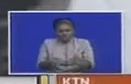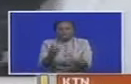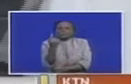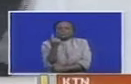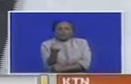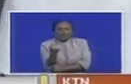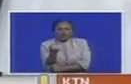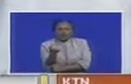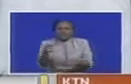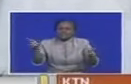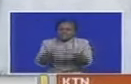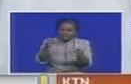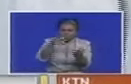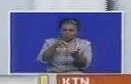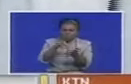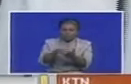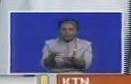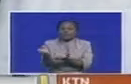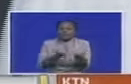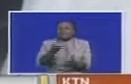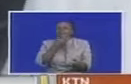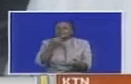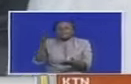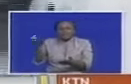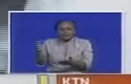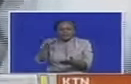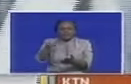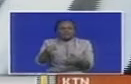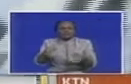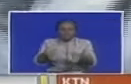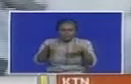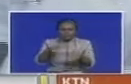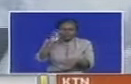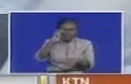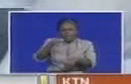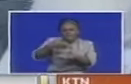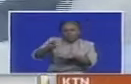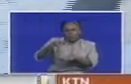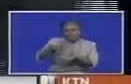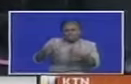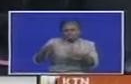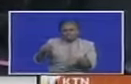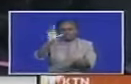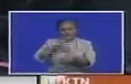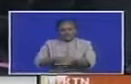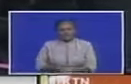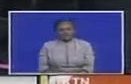hilo. Kutokana na hali hii, wachuuzi wa soko la Gikomba wamesalia wakikadiria hasara waliopata.